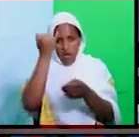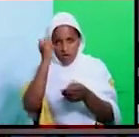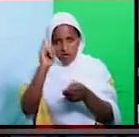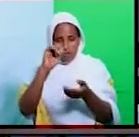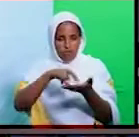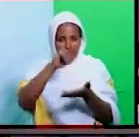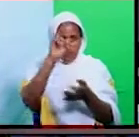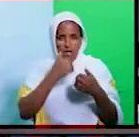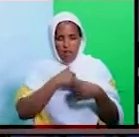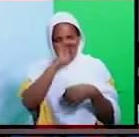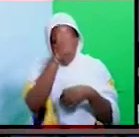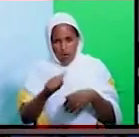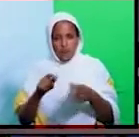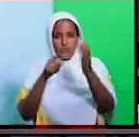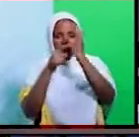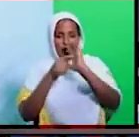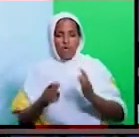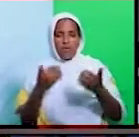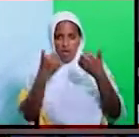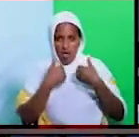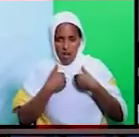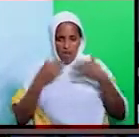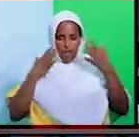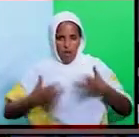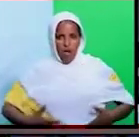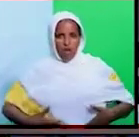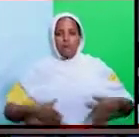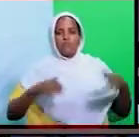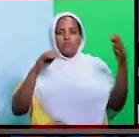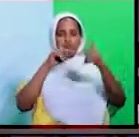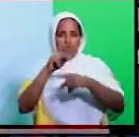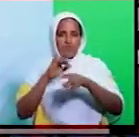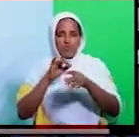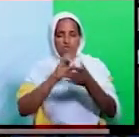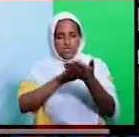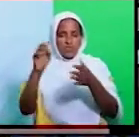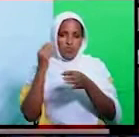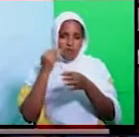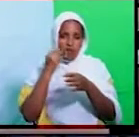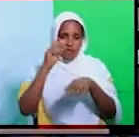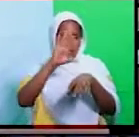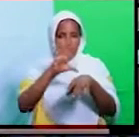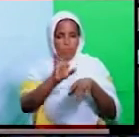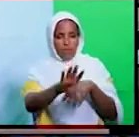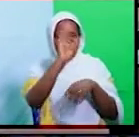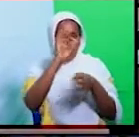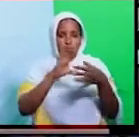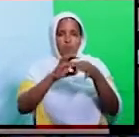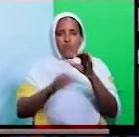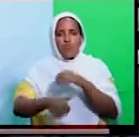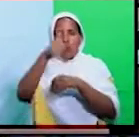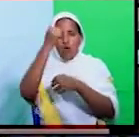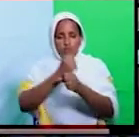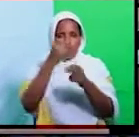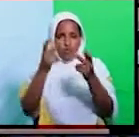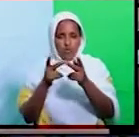አቅራቢያችን ቤተሰባችን ነው። ሰማርያ ደግሞ ወጣ ያለ ሳምራውያን ማለት የሰማርያ ሰዎች የአሕዛብም የእስራኤልም ጠባይ